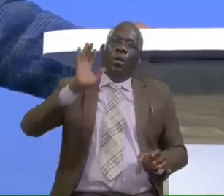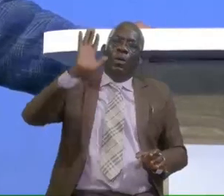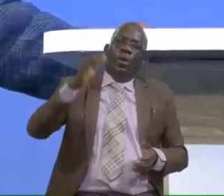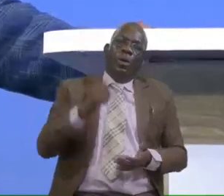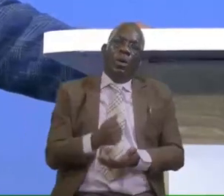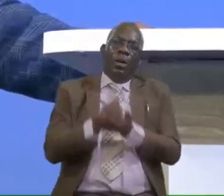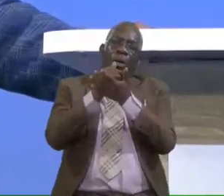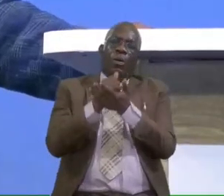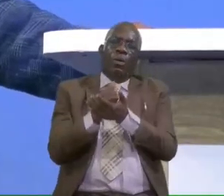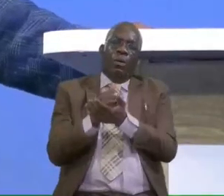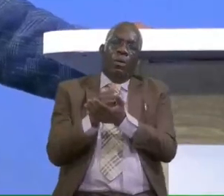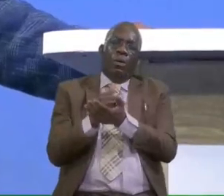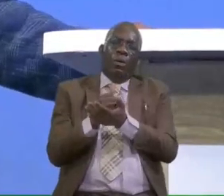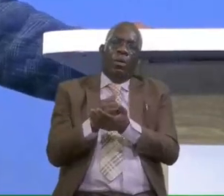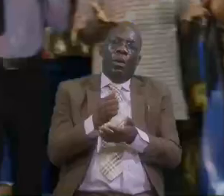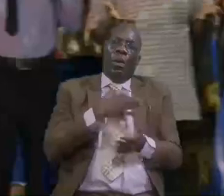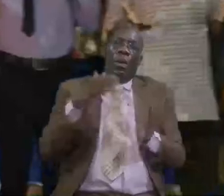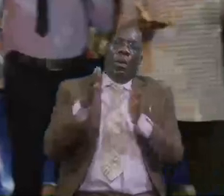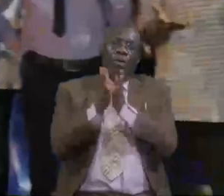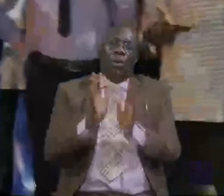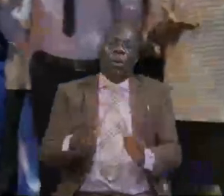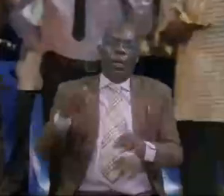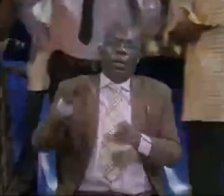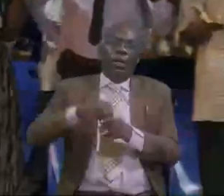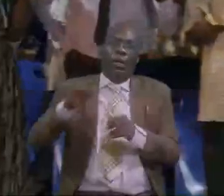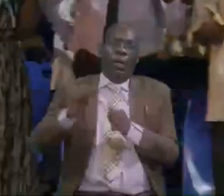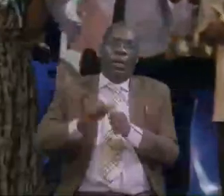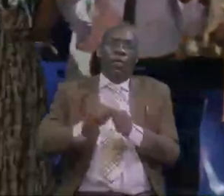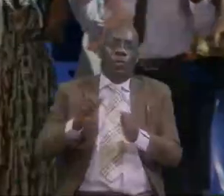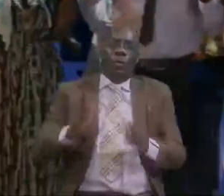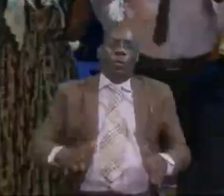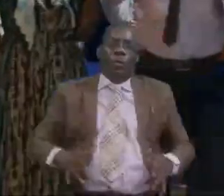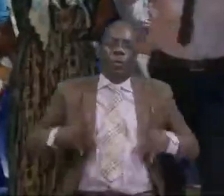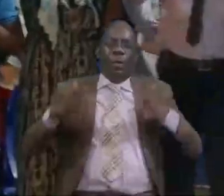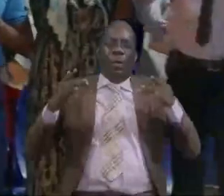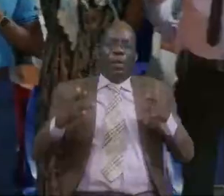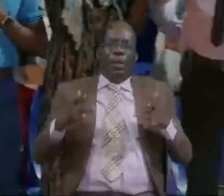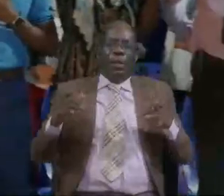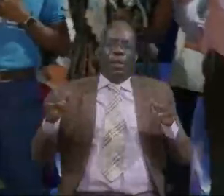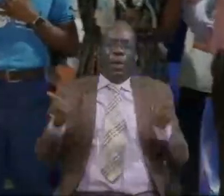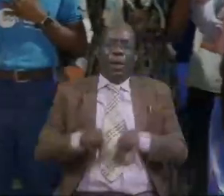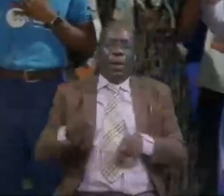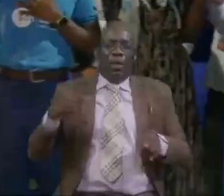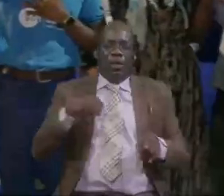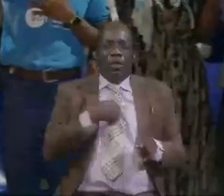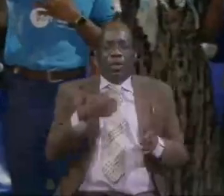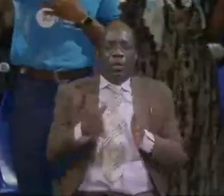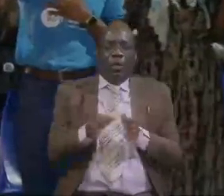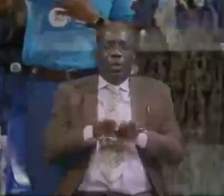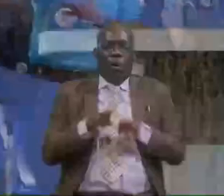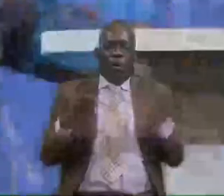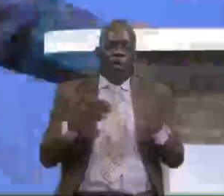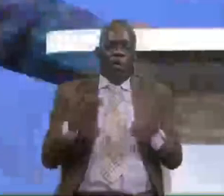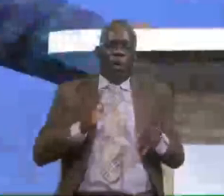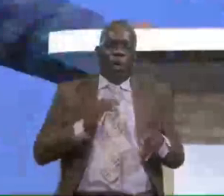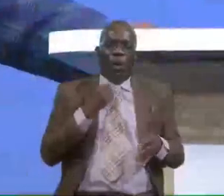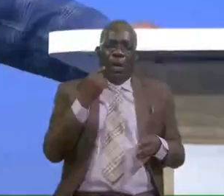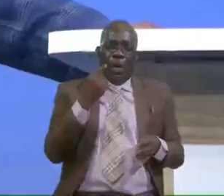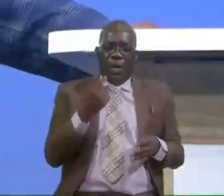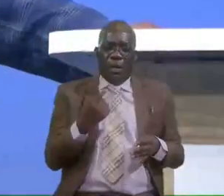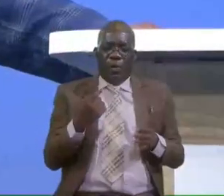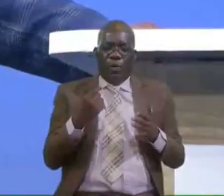Effectue ton intervention, ton intercession dans chaque vie. Comme nous ouvrons nos yeux, nous allons ouvrir nos yeux au